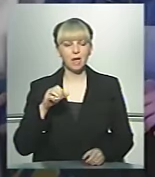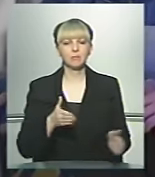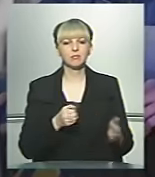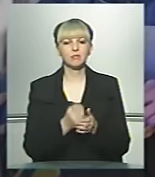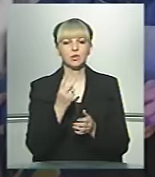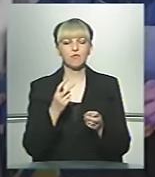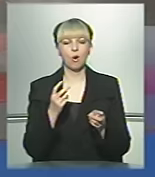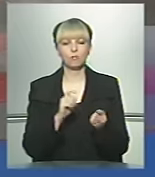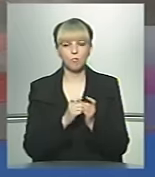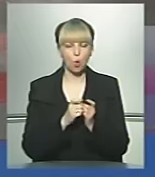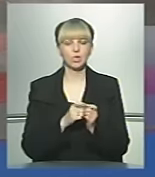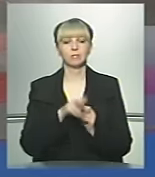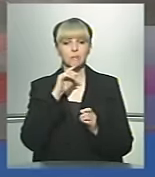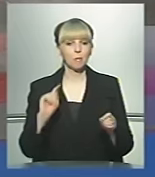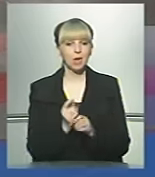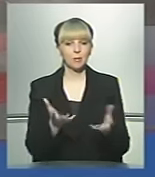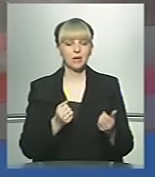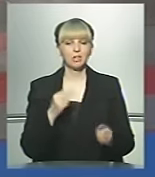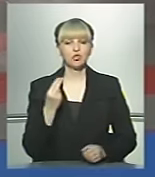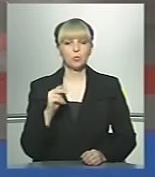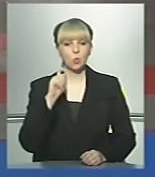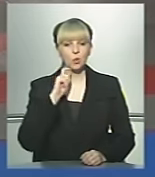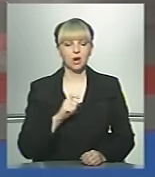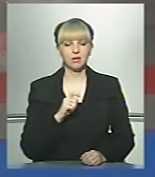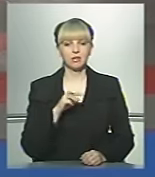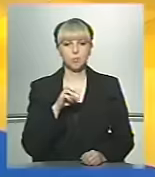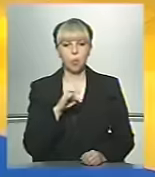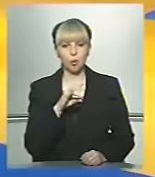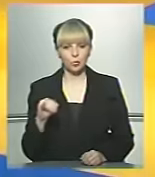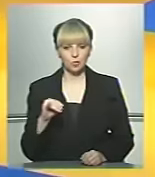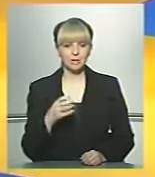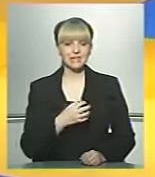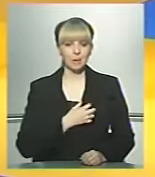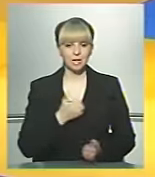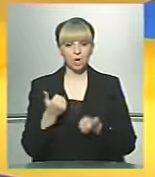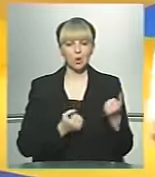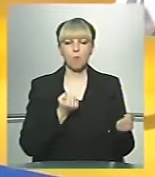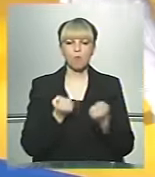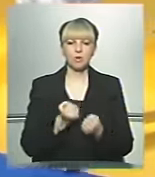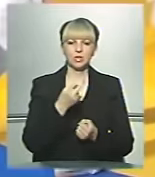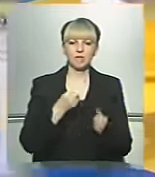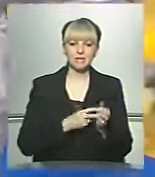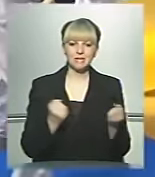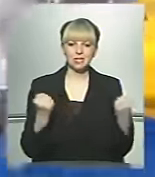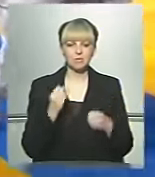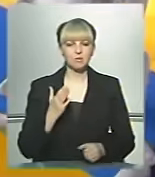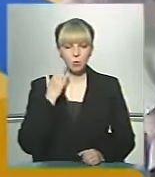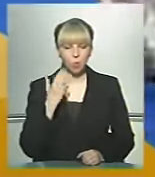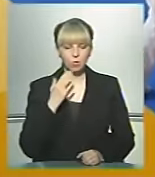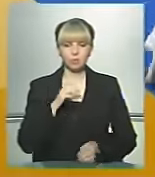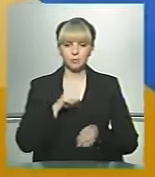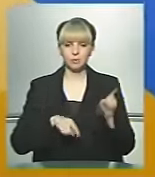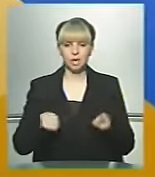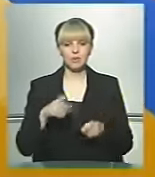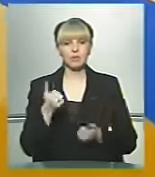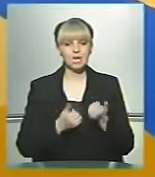до двобоїв. Нині чернівці вперше приймають чемпіонат України з рукопашного бою. За медалі турніру боролися і 27 спортсменів з Буковини. Деякі з